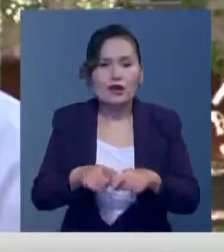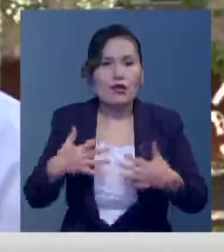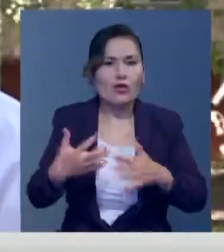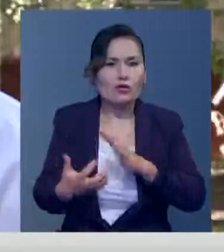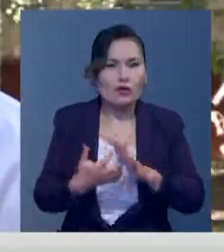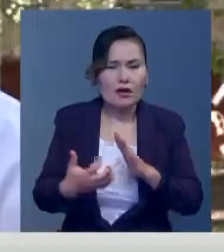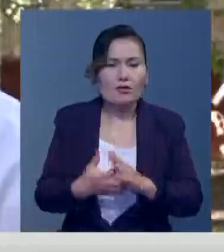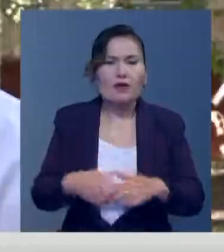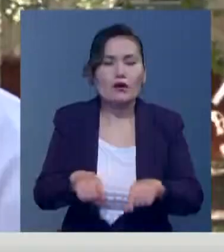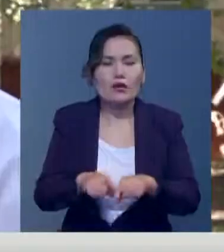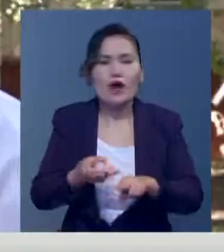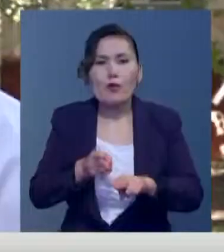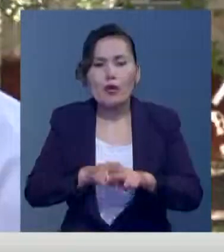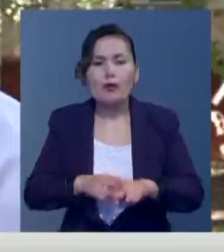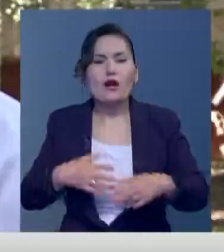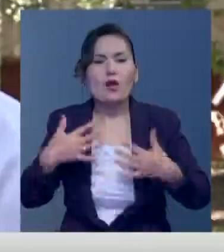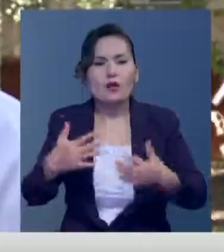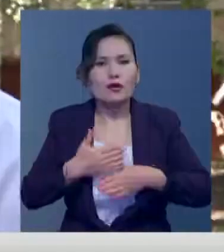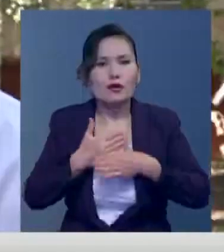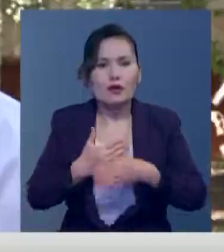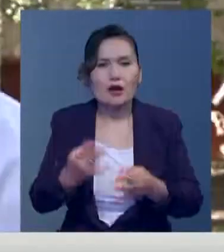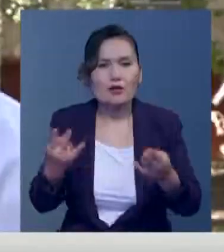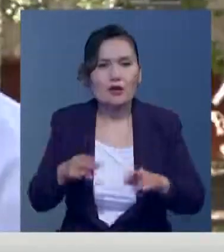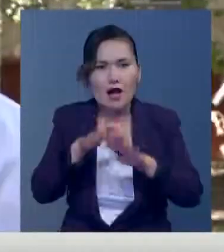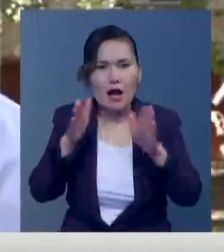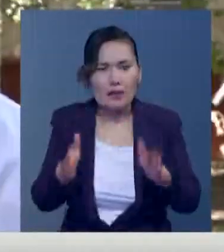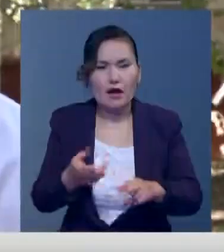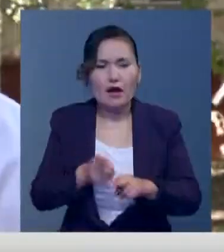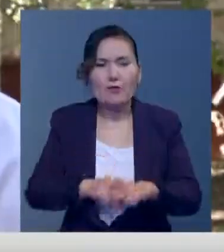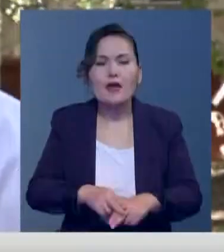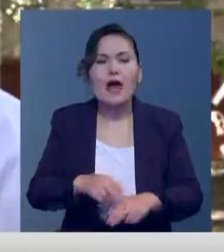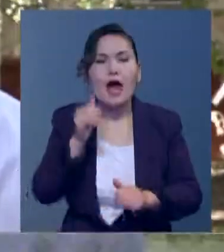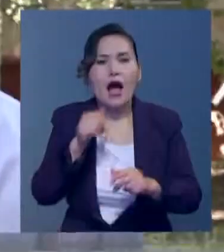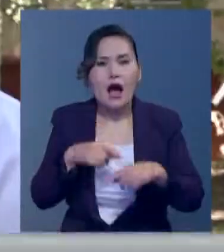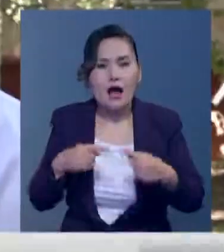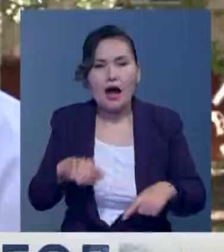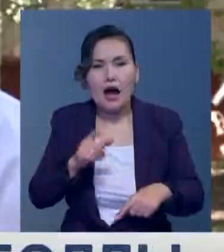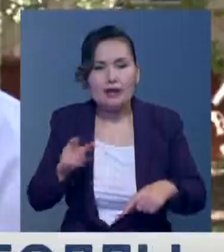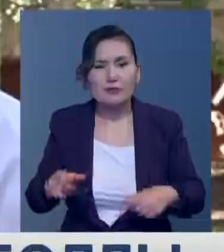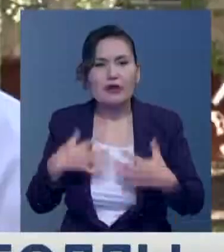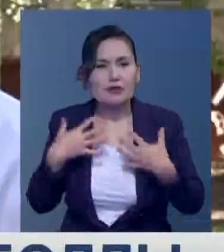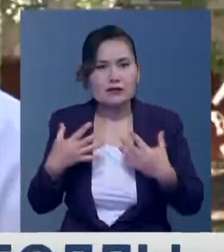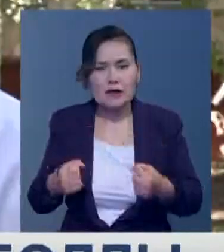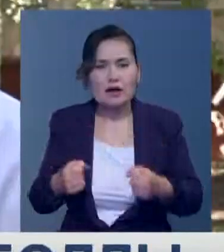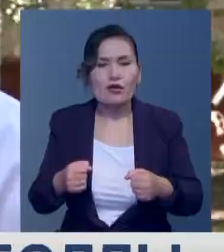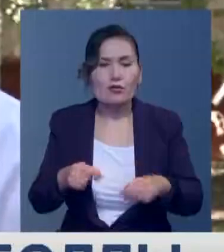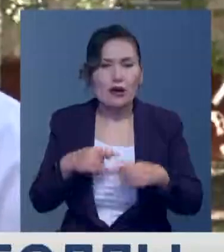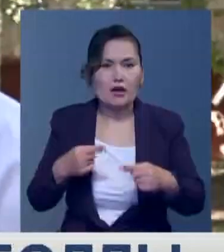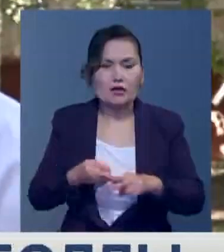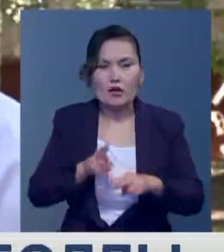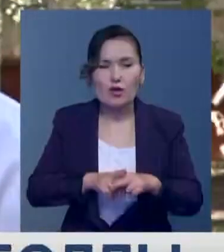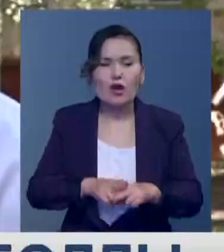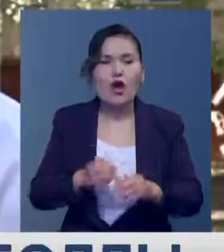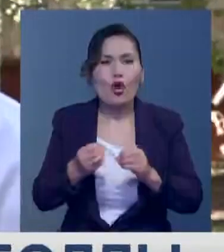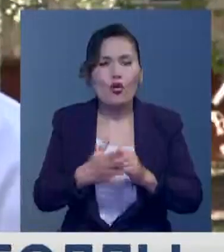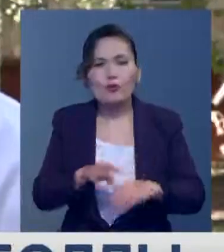Жағдайы жақсарғандар оттегі аппаратынан бас тартып, өздігінен дем алады. Бірақ әр адамның ағзасы әртүрлі. Сондықтан 10 күнге дейін сағатына 15 минуттан